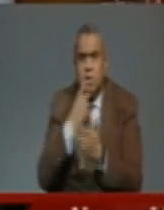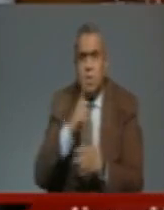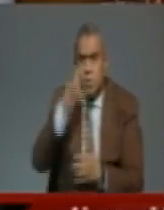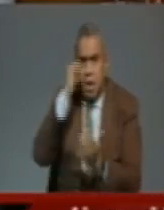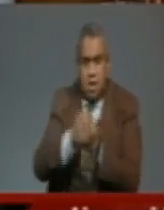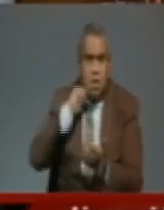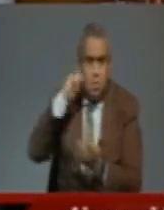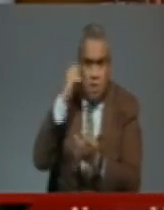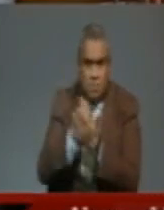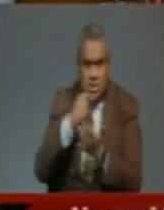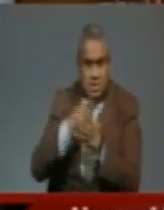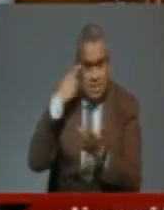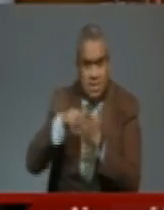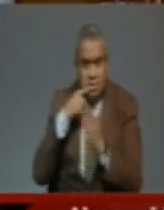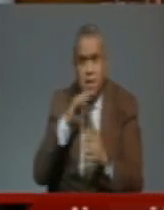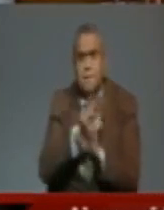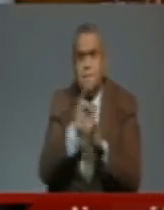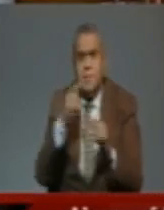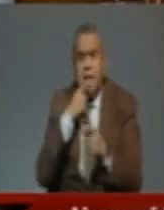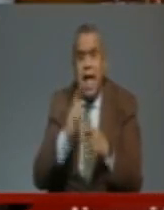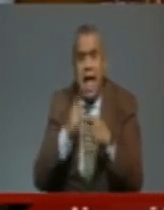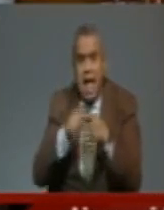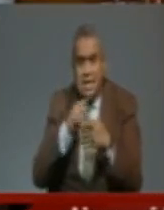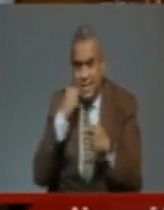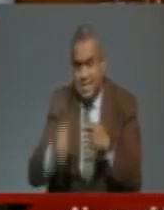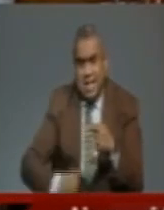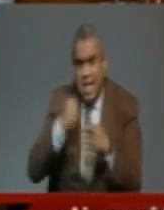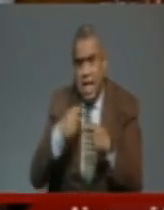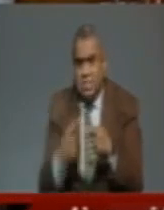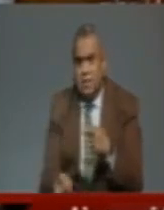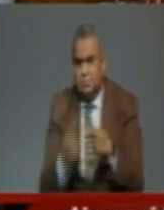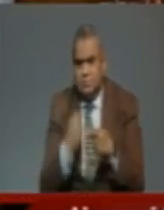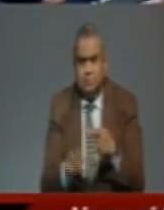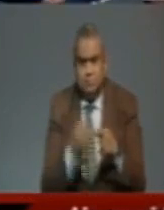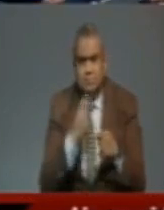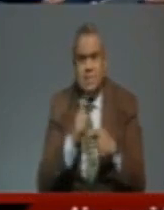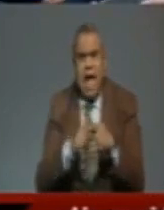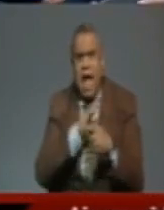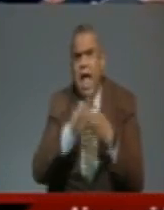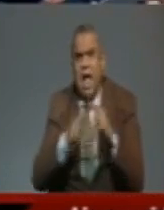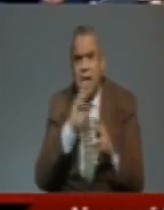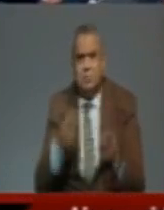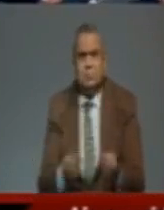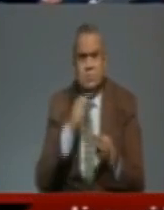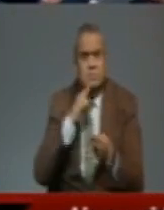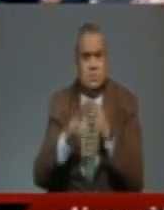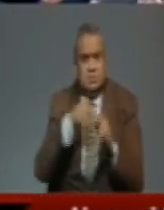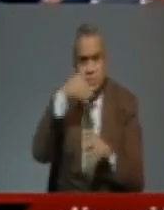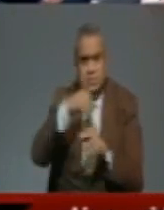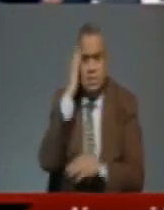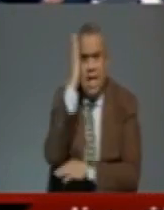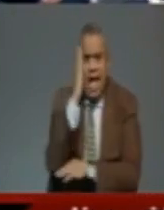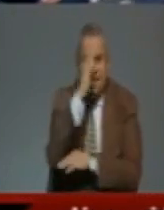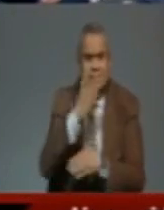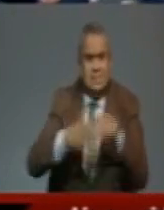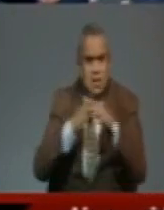فعلا 100% من القضبان اتسرقت، أي فلانكة حديد كانت فيه اتسرقت، أي فلانكة خرسانة اتكسرت وتشال الحديد اللي